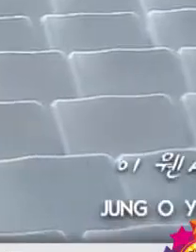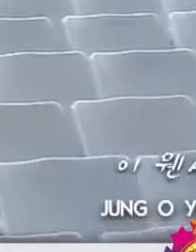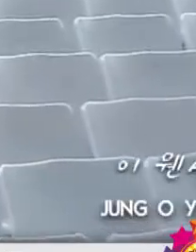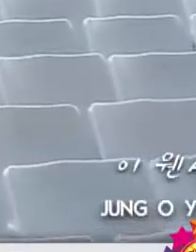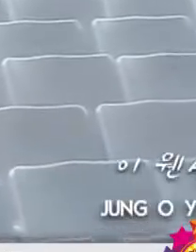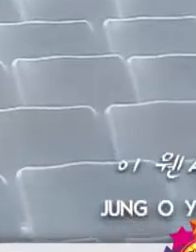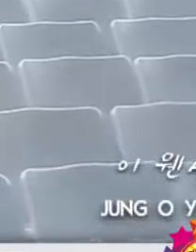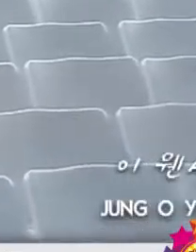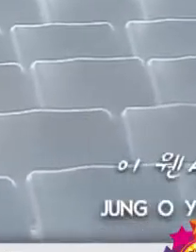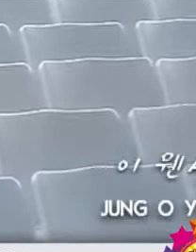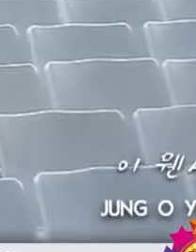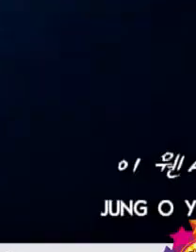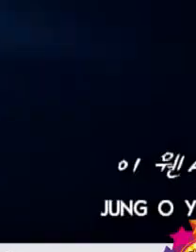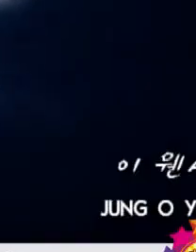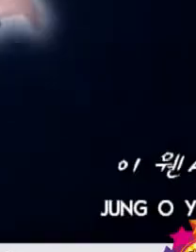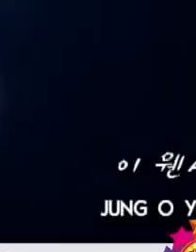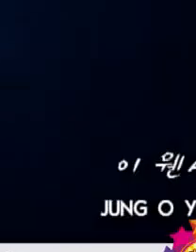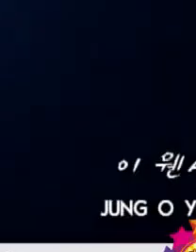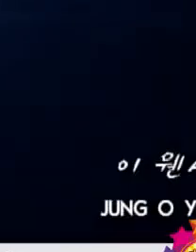일렌수여